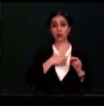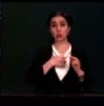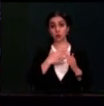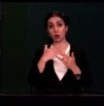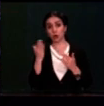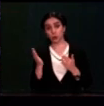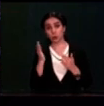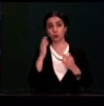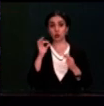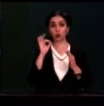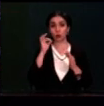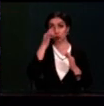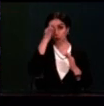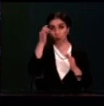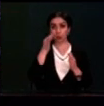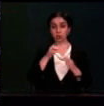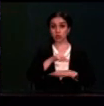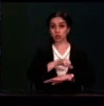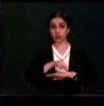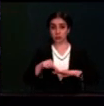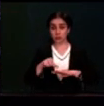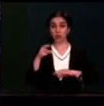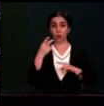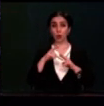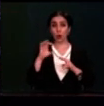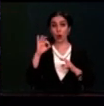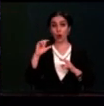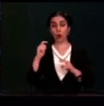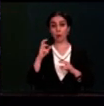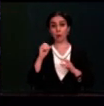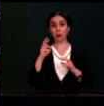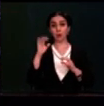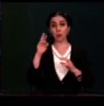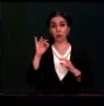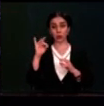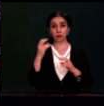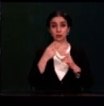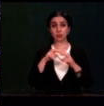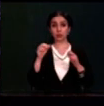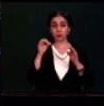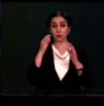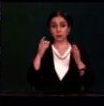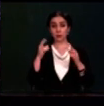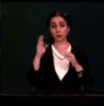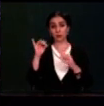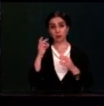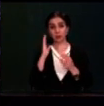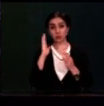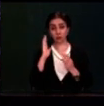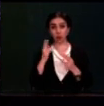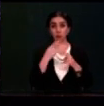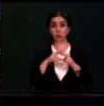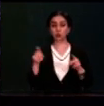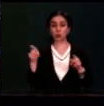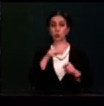to'g'ri chiziq og'maning proyeksiyasiga perpendikulyar bo'lsa, u holda og'maning o'ziga ham perpendikulyar